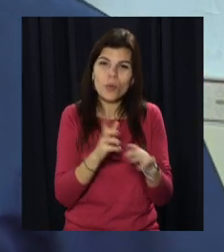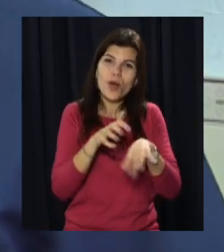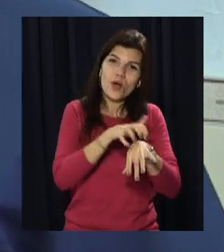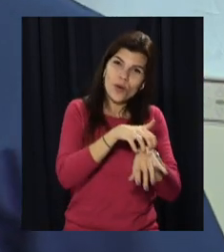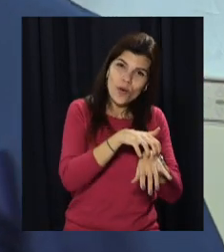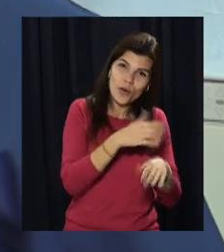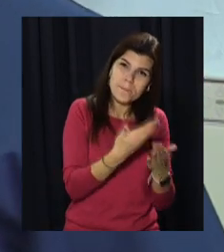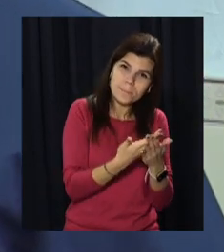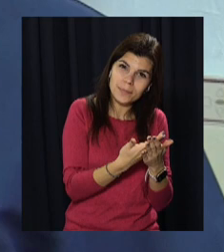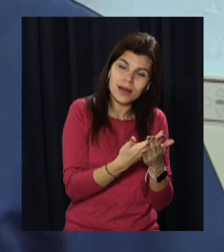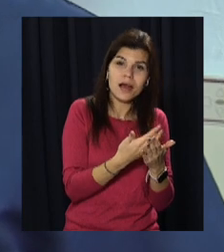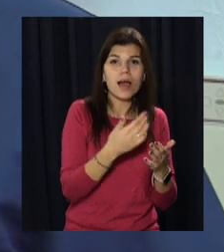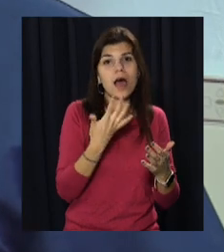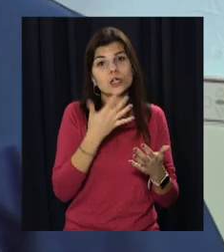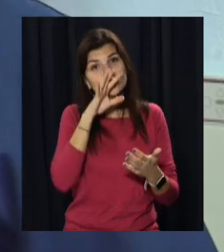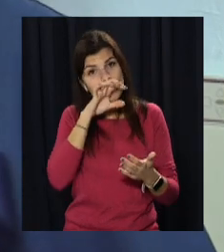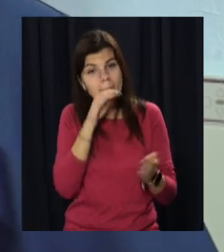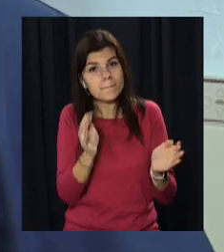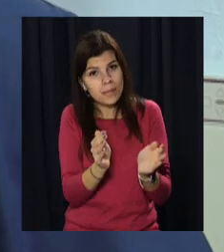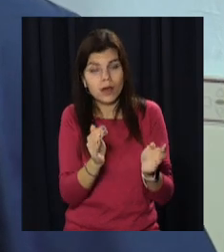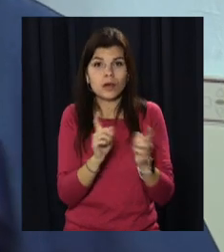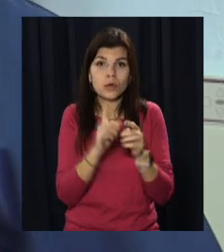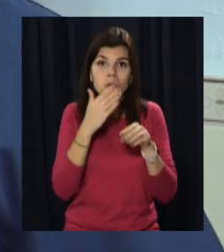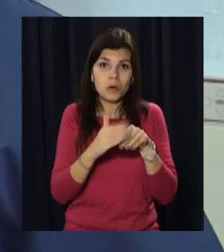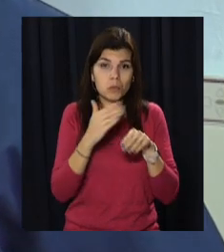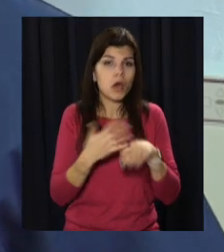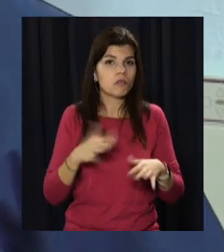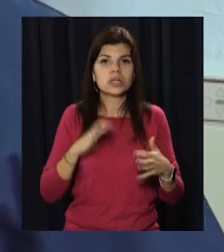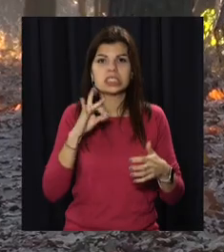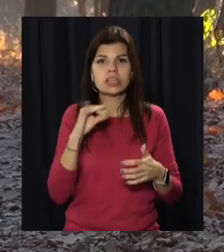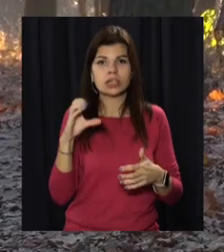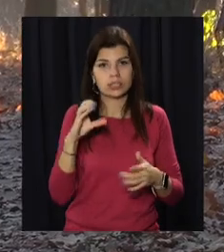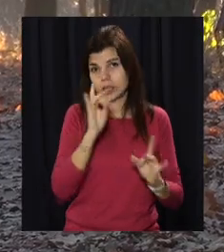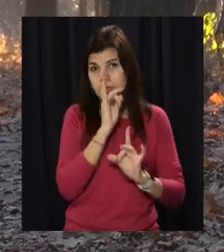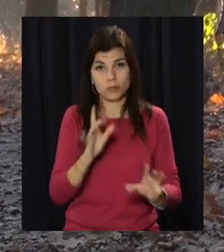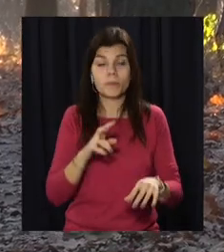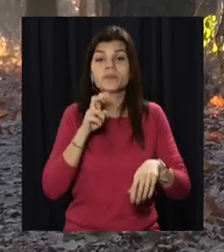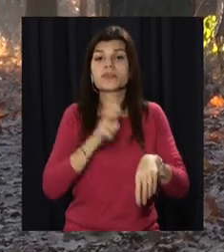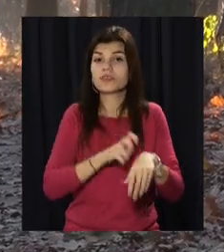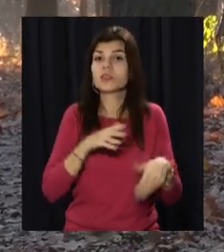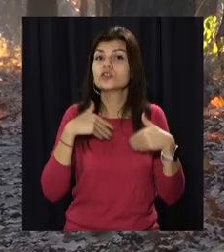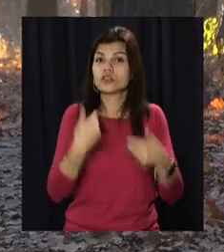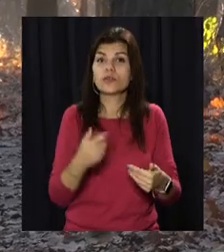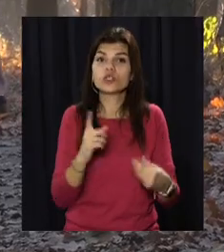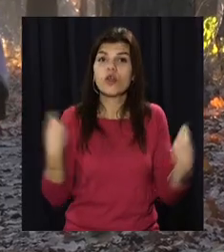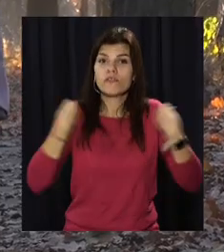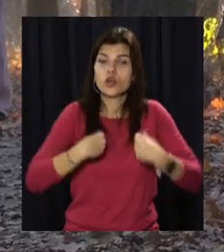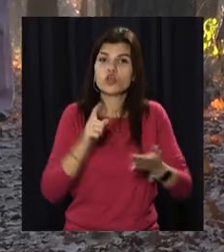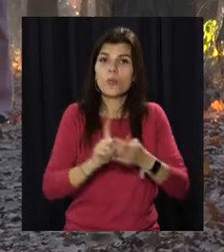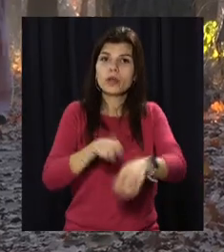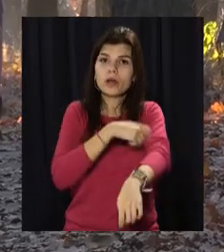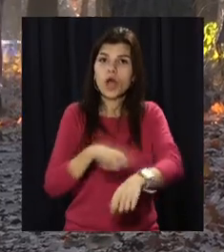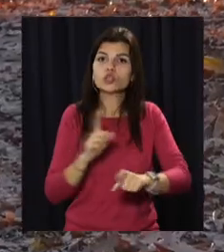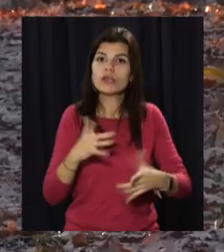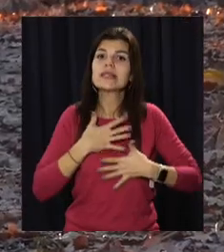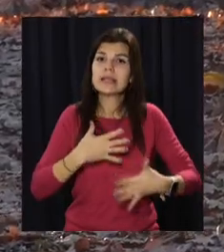котенка, например, если это про кошку, то животное абсолютно не стрессует. Ветеринари радять, вбрання має бути із